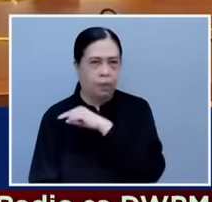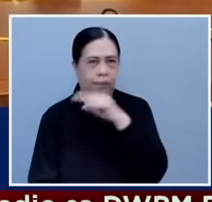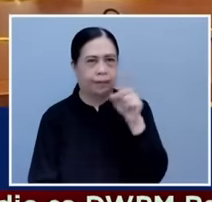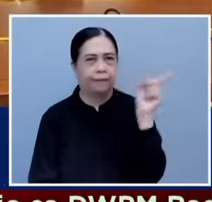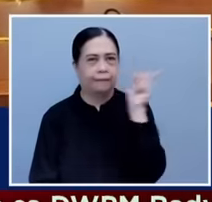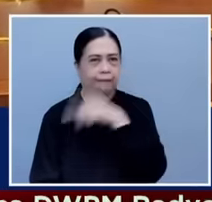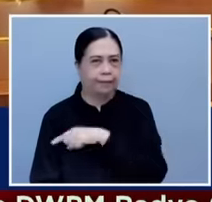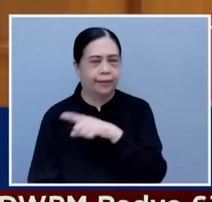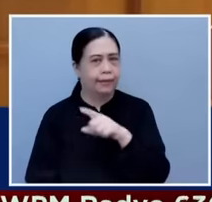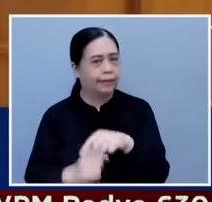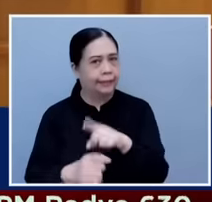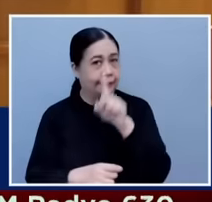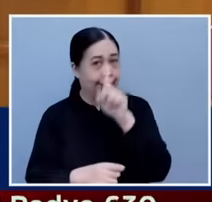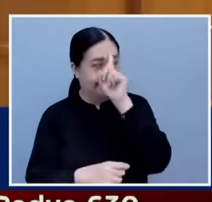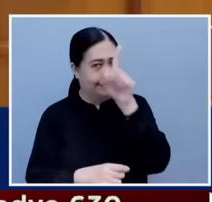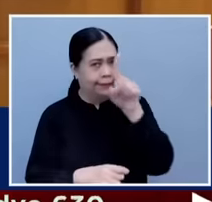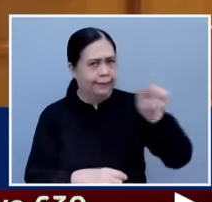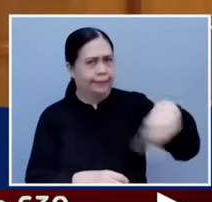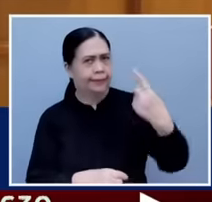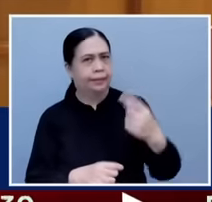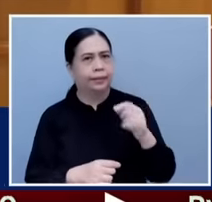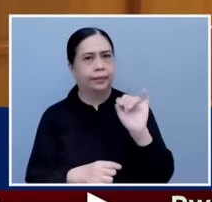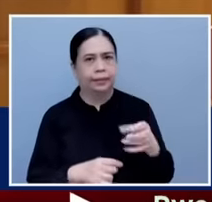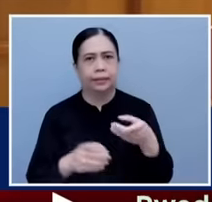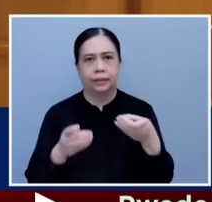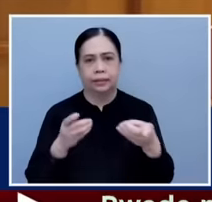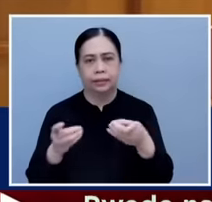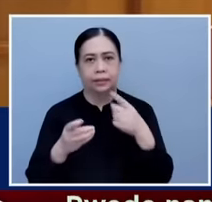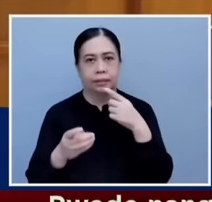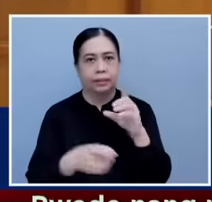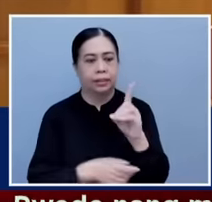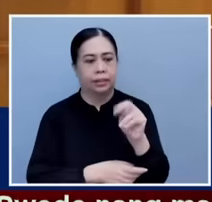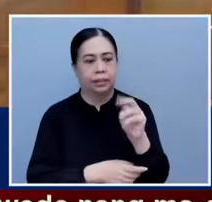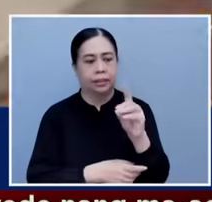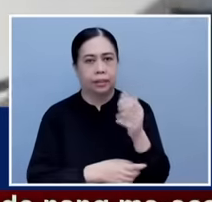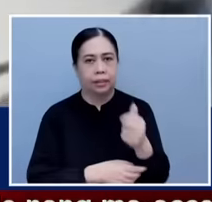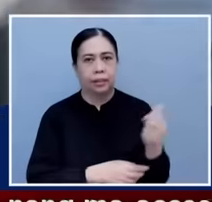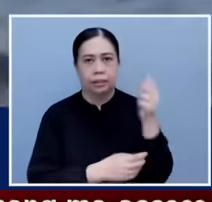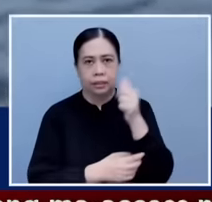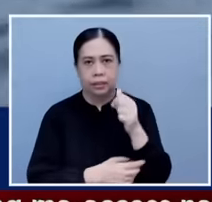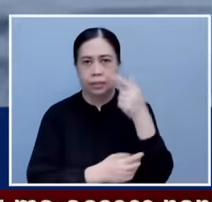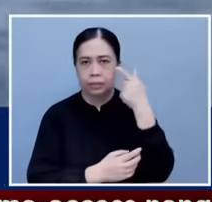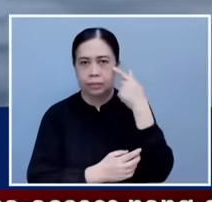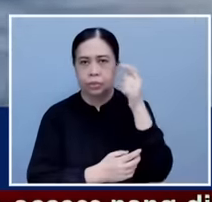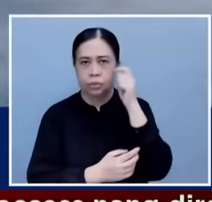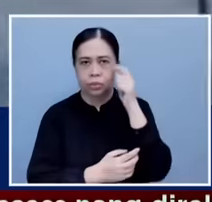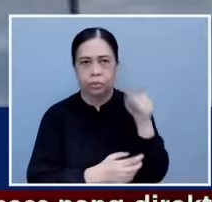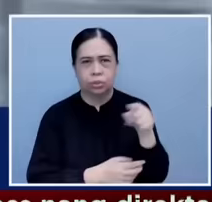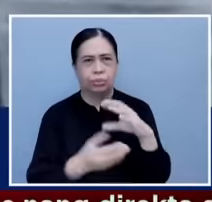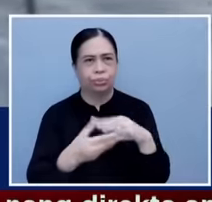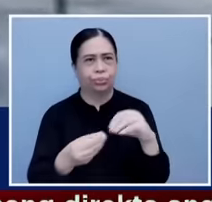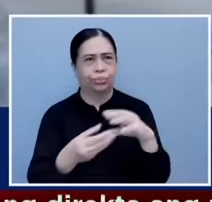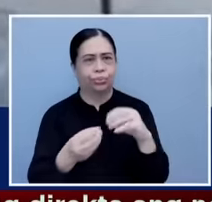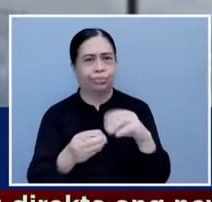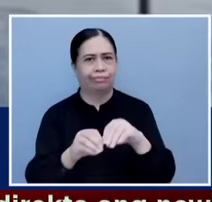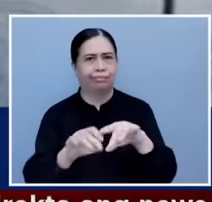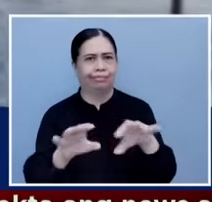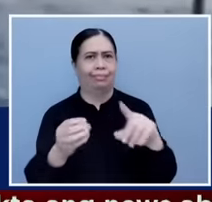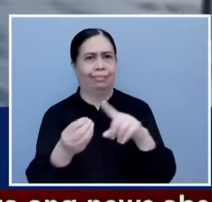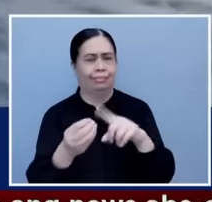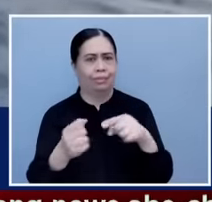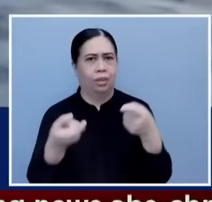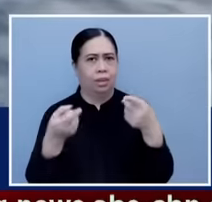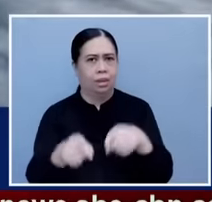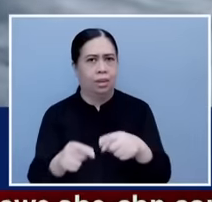at nakakainsulto. Ganito inilarawan ni Defense Secretary Gilbert Teodoro ang ipinapakalat na kwento ng China ukol sa insidente